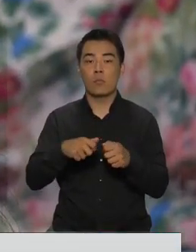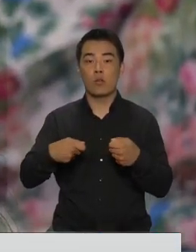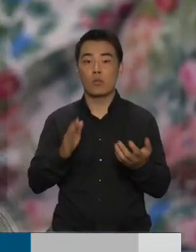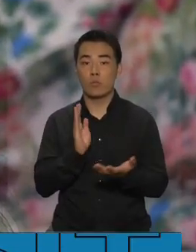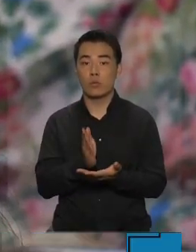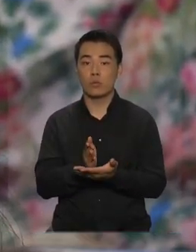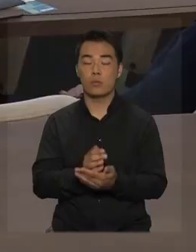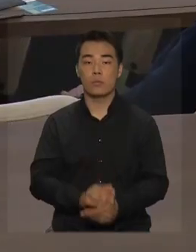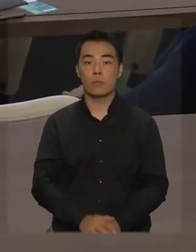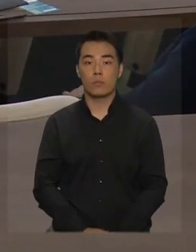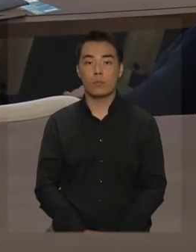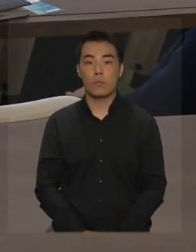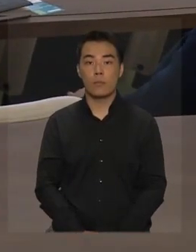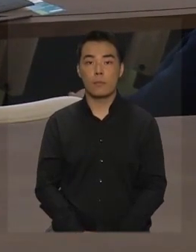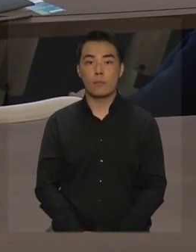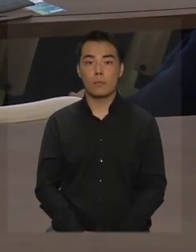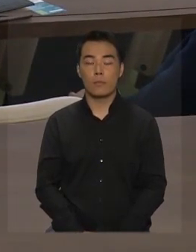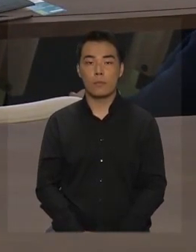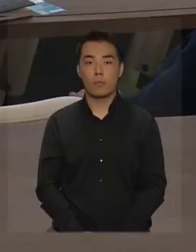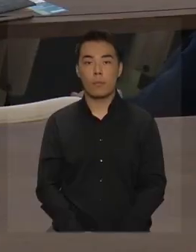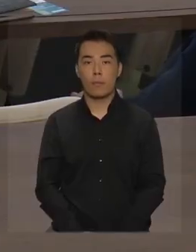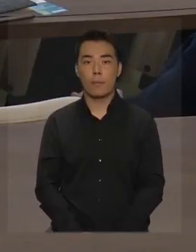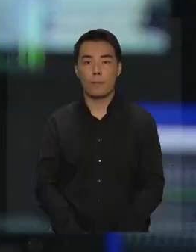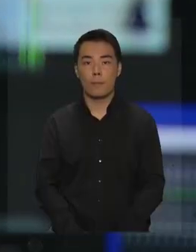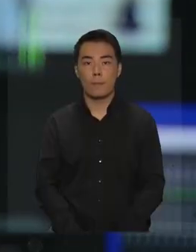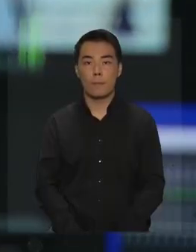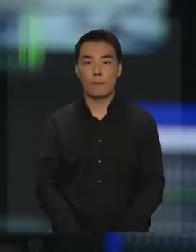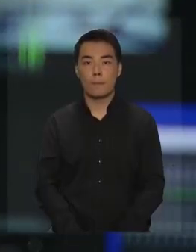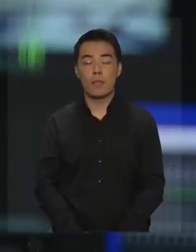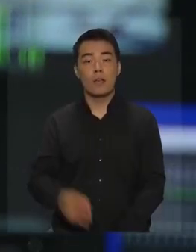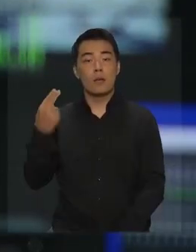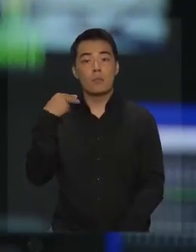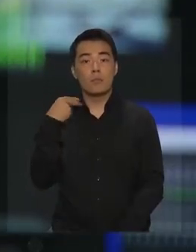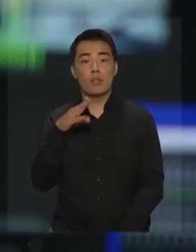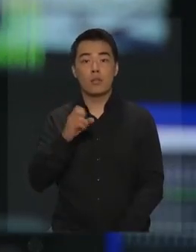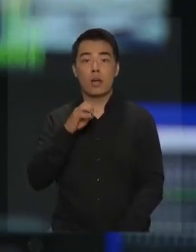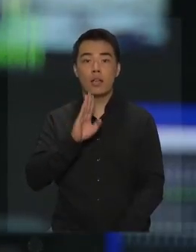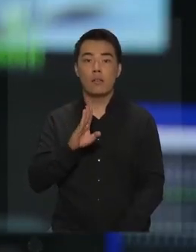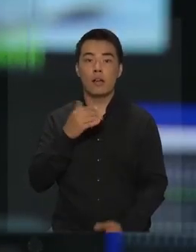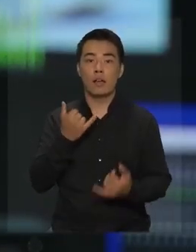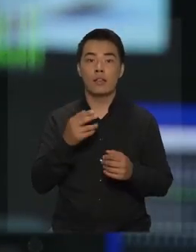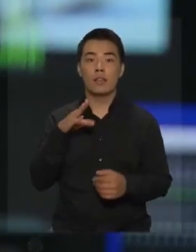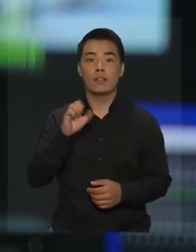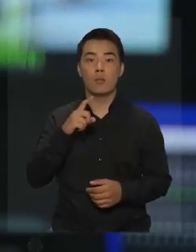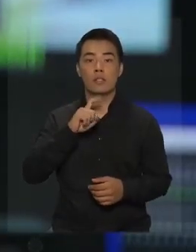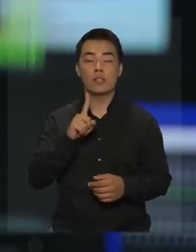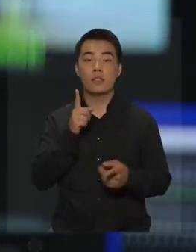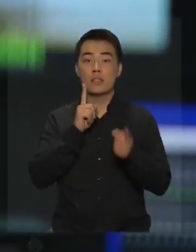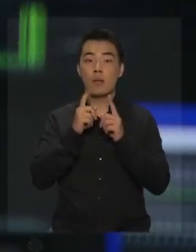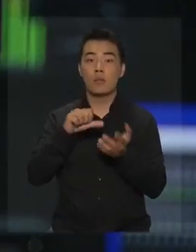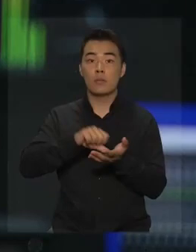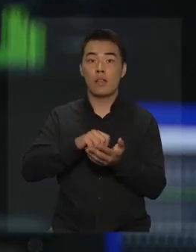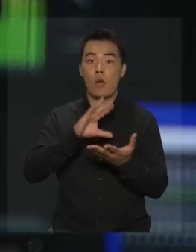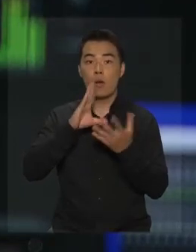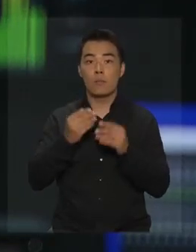Серік, Төлеген Бисембаев, Райымбек Бегужаев, Жібек жолы. Президент Қасым-Жомарт Тоқаев тамыз кеңесіне қатысушыларды